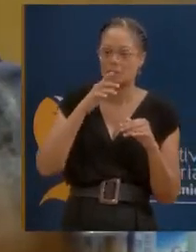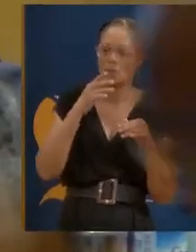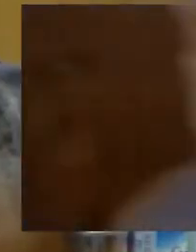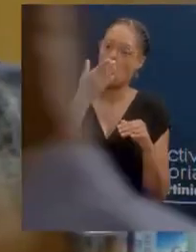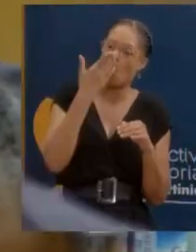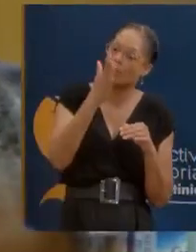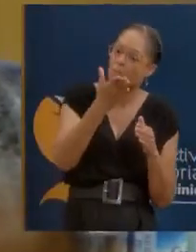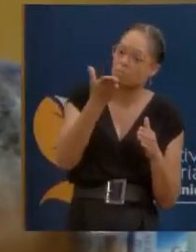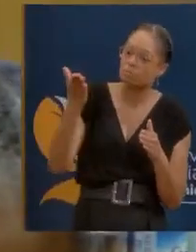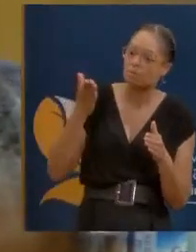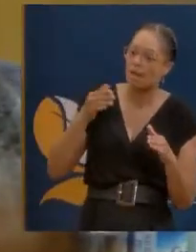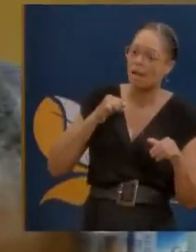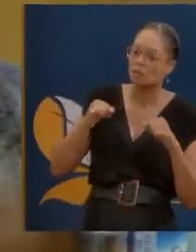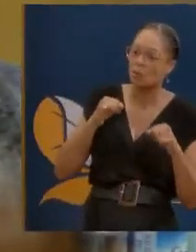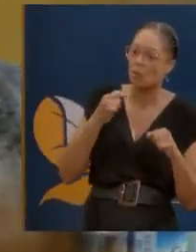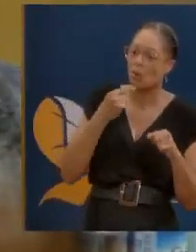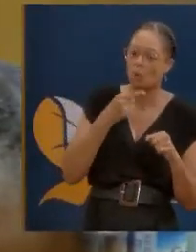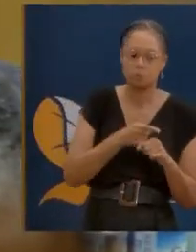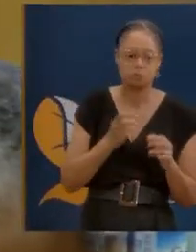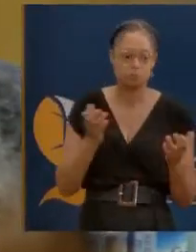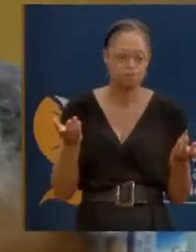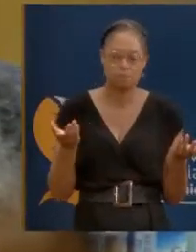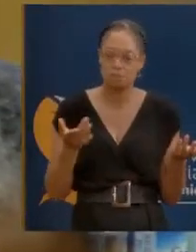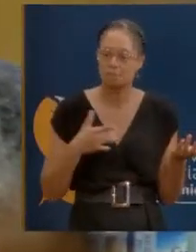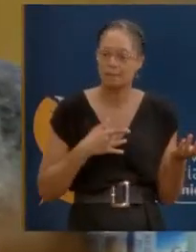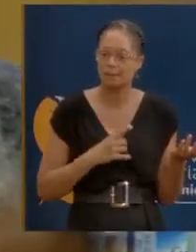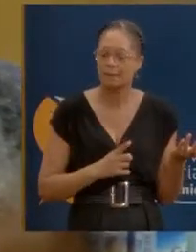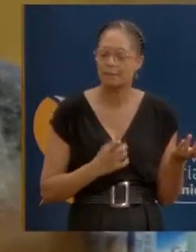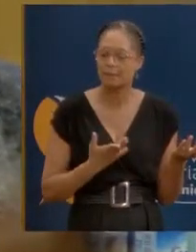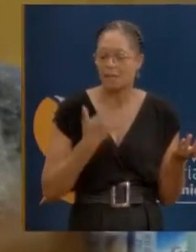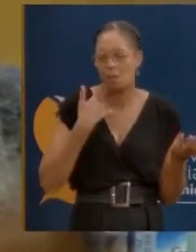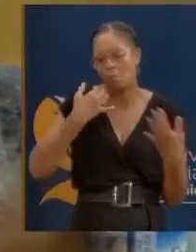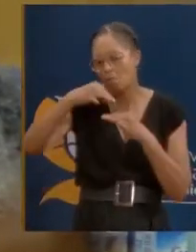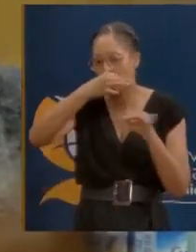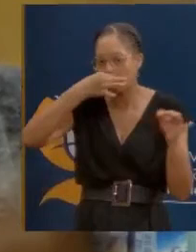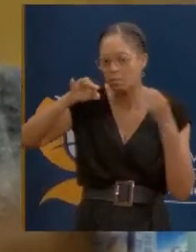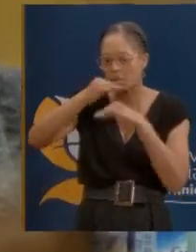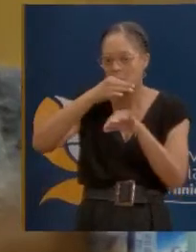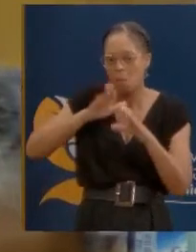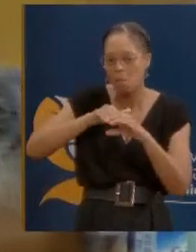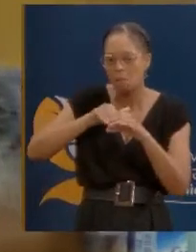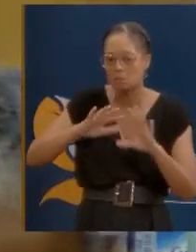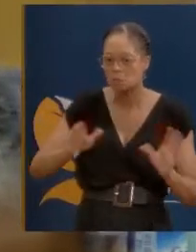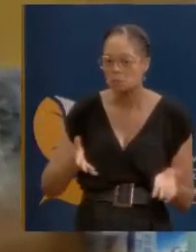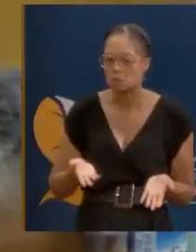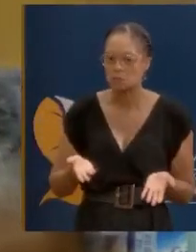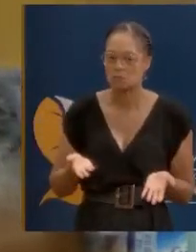autres, notre délibération n'aura aucun effet là-dessus. Donc c'est du baratin qu'on a raconté là.